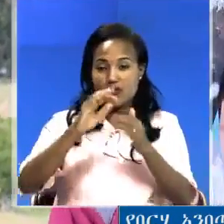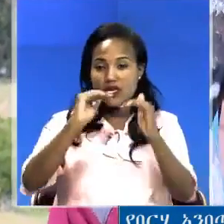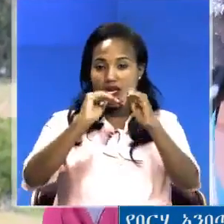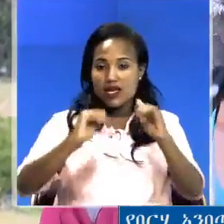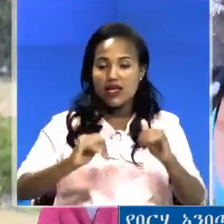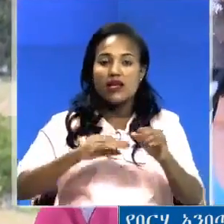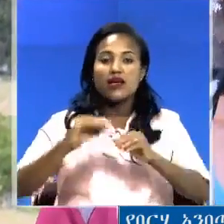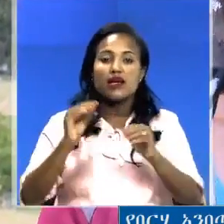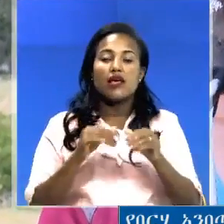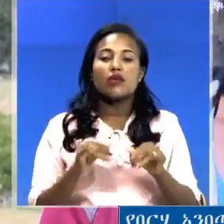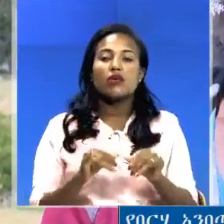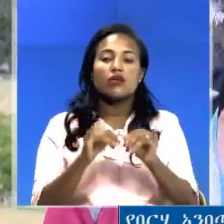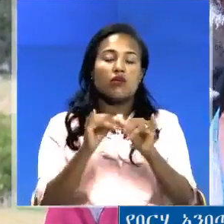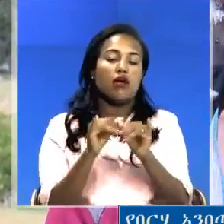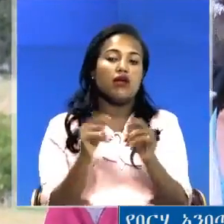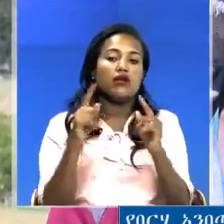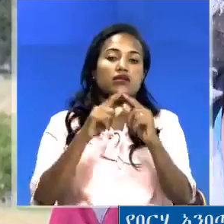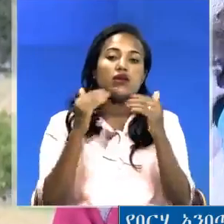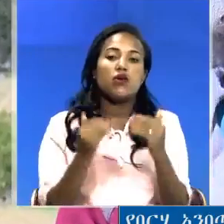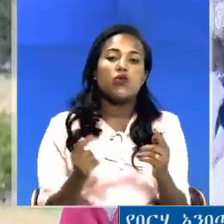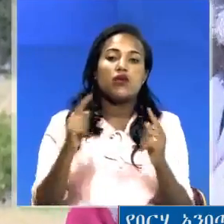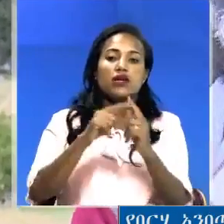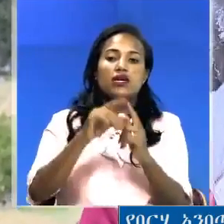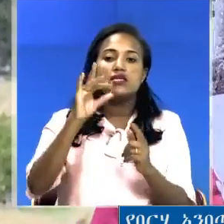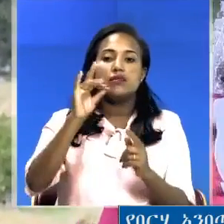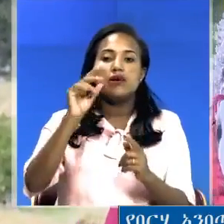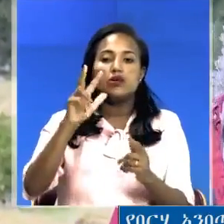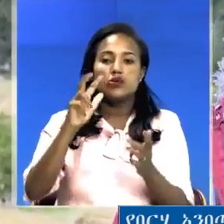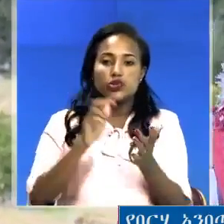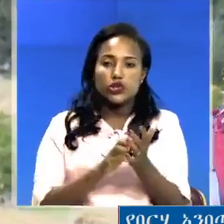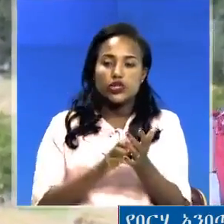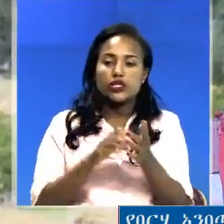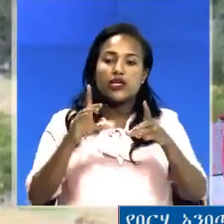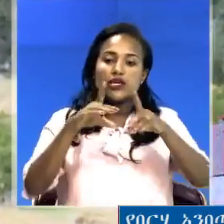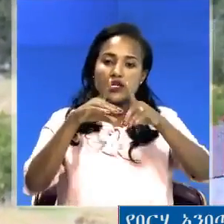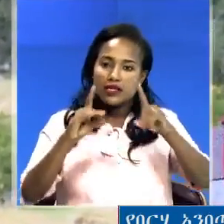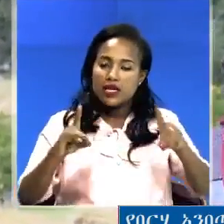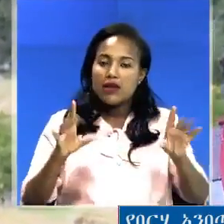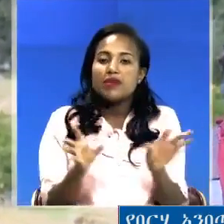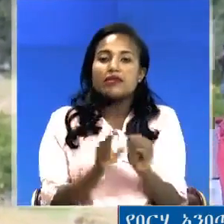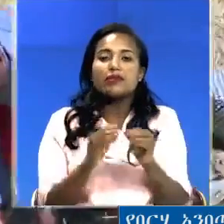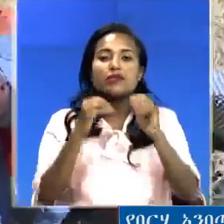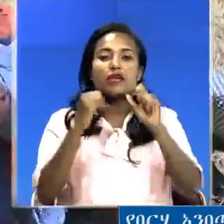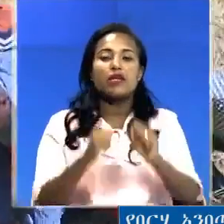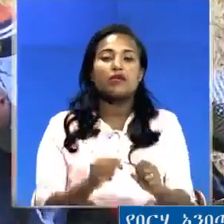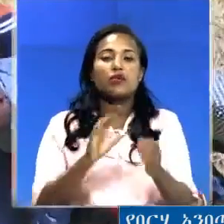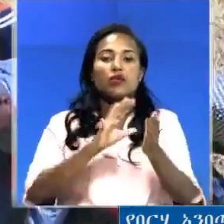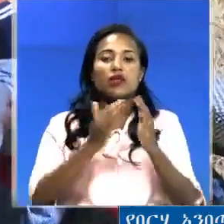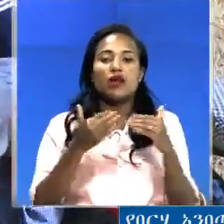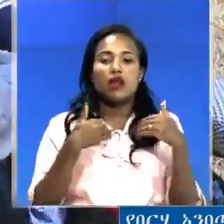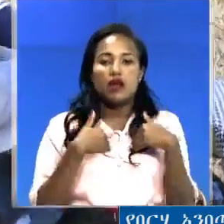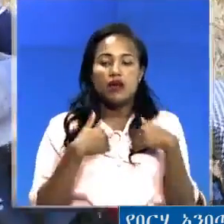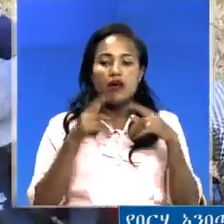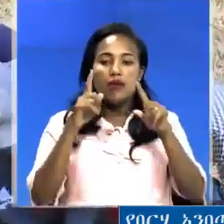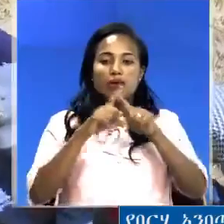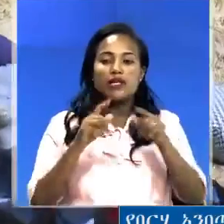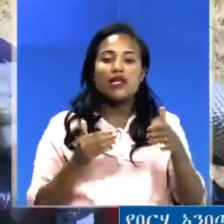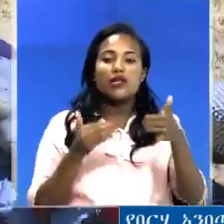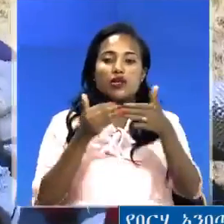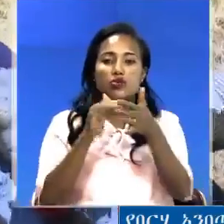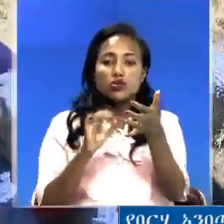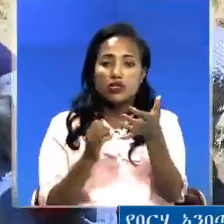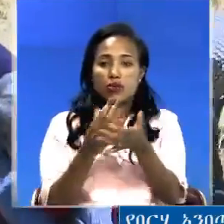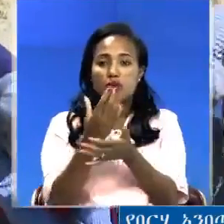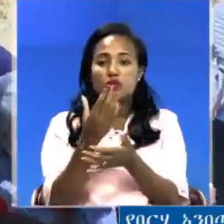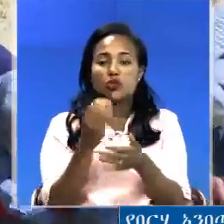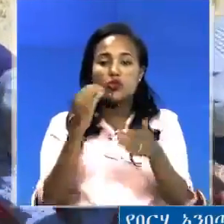ቀጥሏል። እስካሁን ወደ 83000 ሄክታር መሰብሰብ የቻልንበት ሁኔታ ነው ያለው። በተለይ የደረሱ ሰብሎች ከደረሱ ሰብሎች ውስጥ